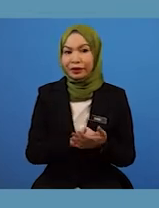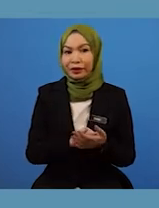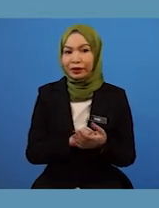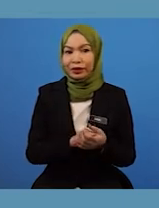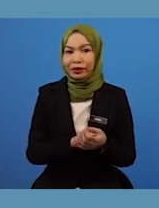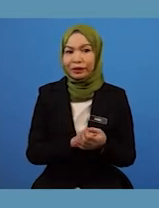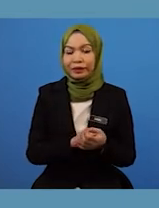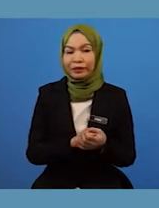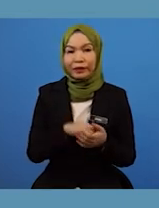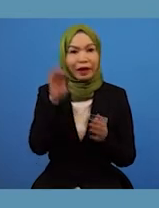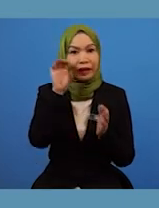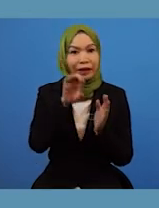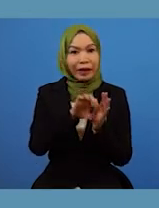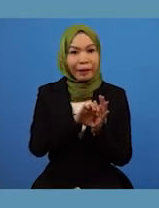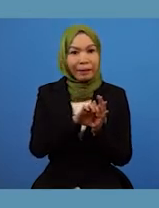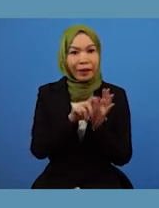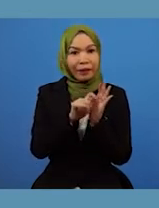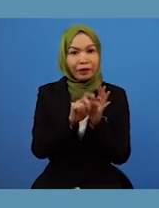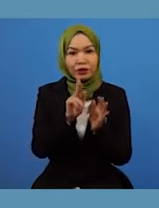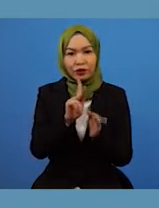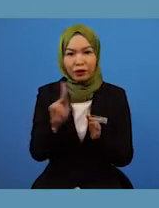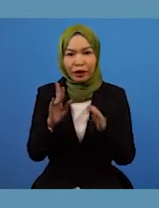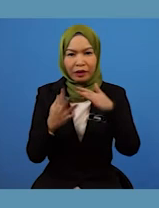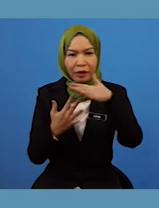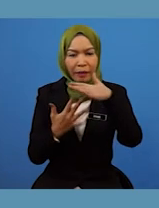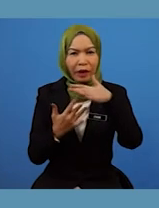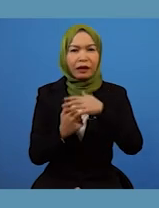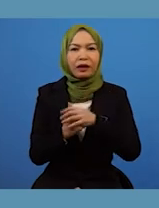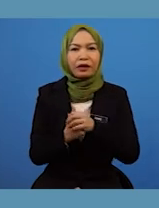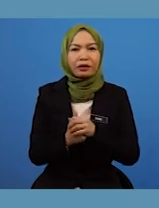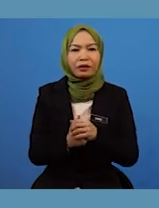kilang. Okey, yang terakhir. Gambar apa?